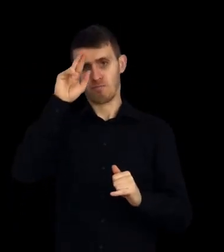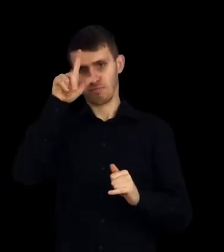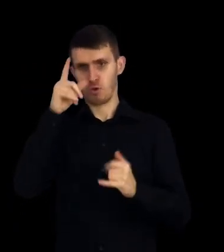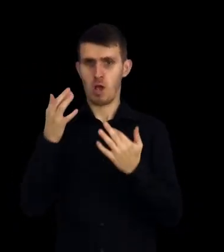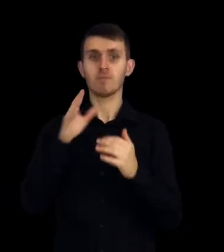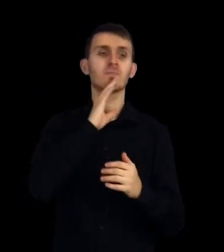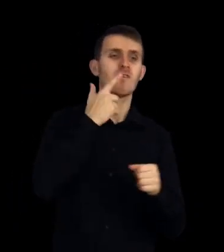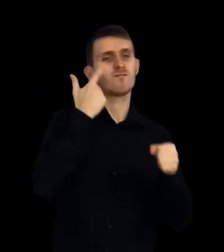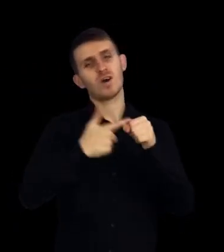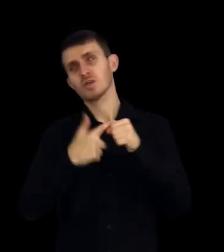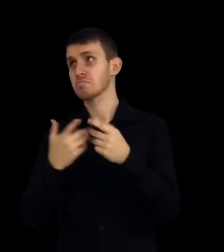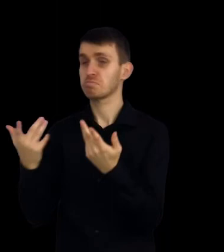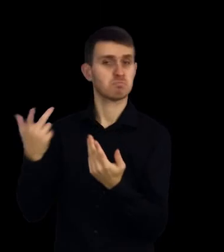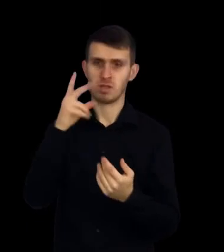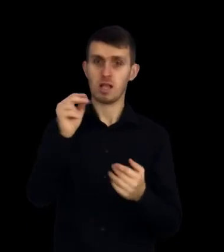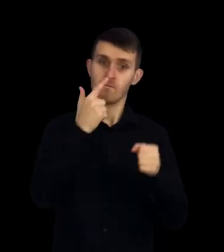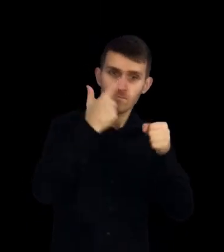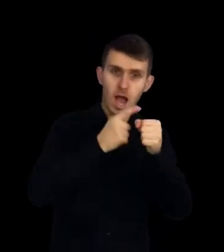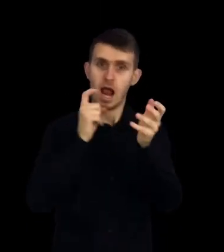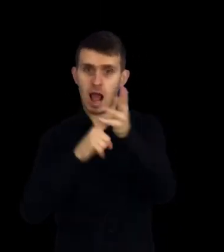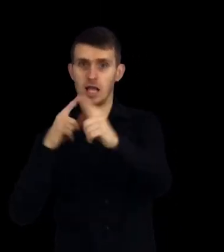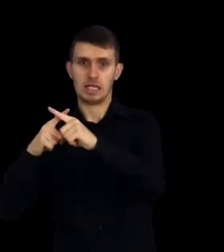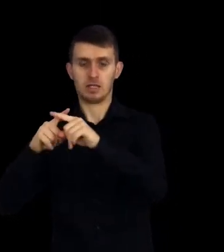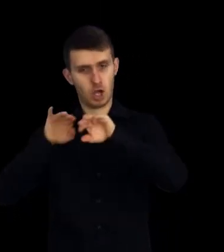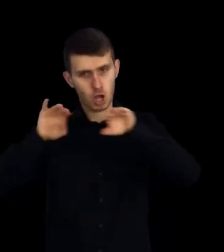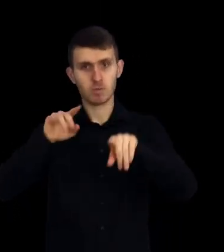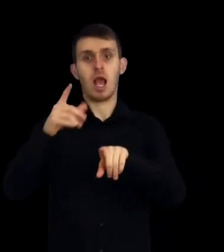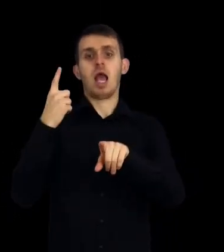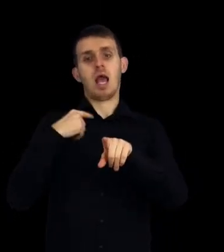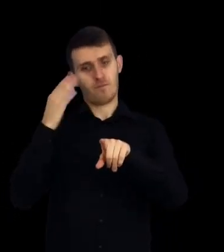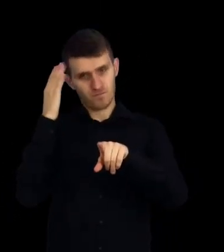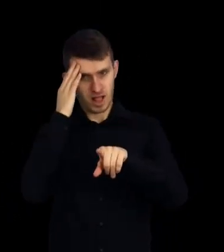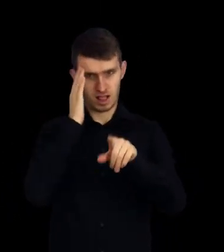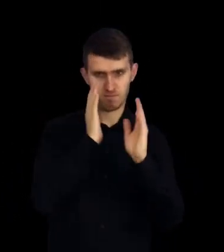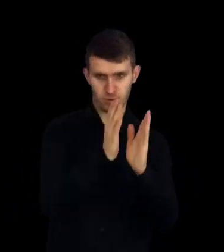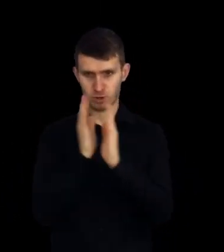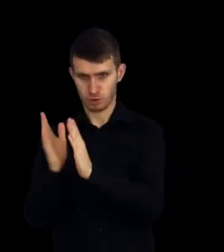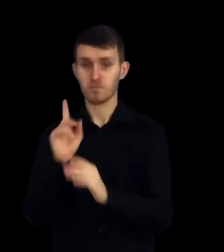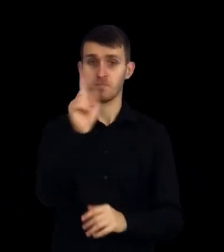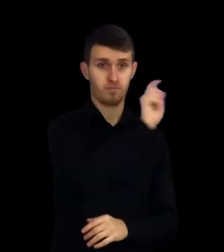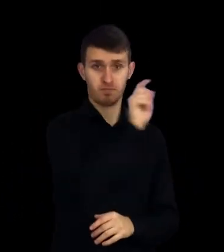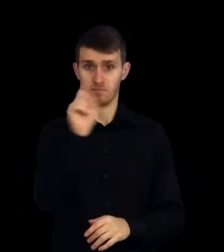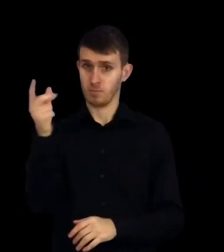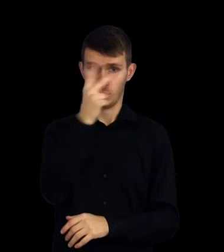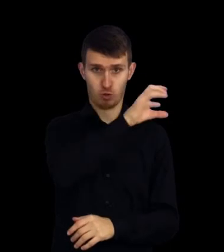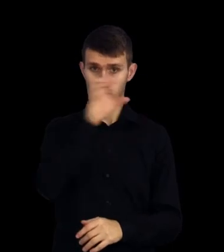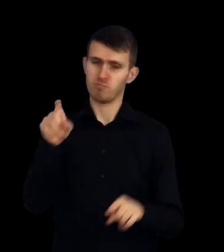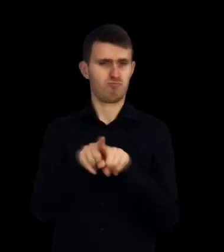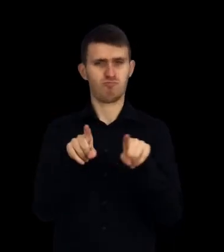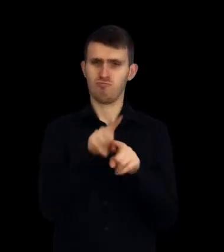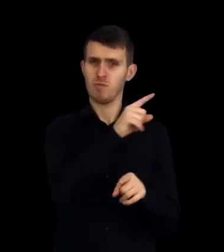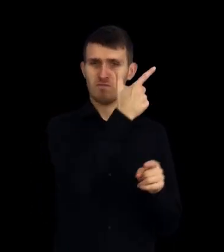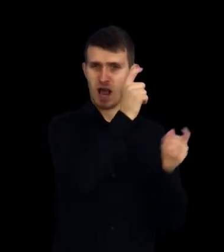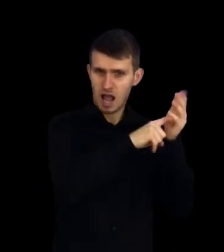częścią liczby że to nie jest 20 ileś tylko dwa razy x te wszystkie